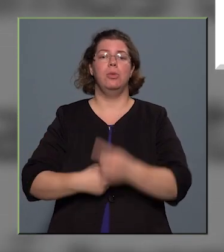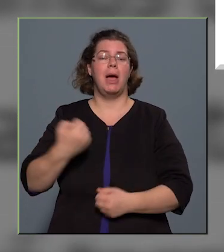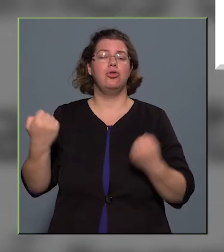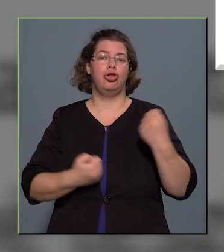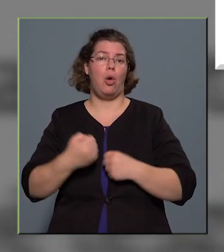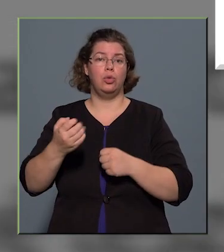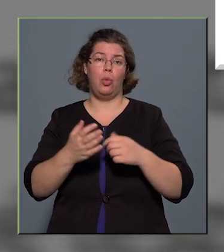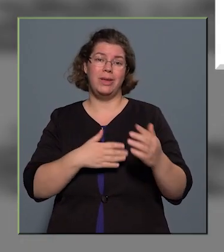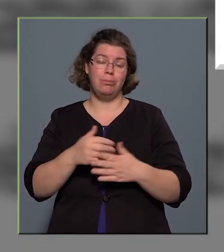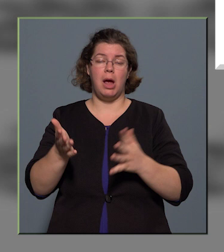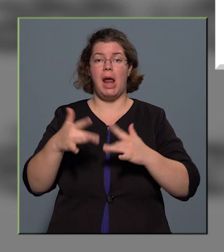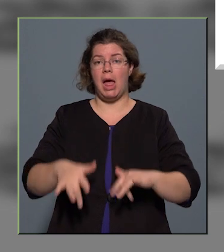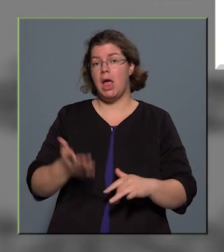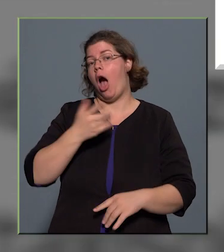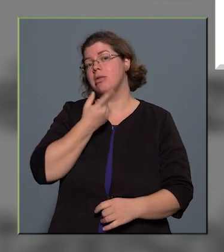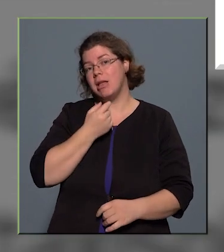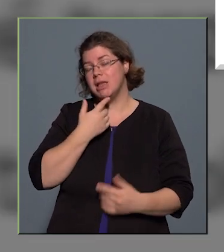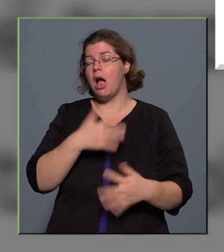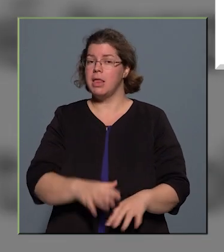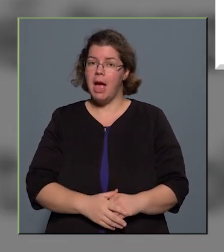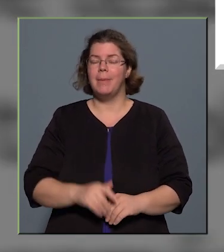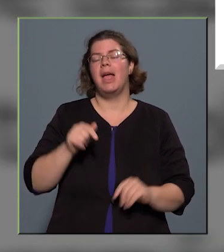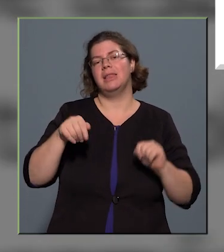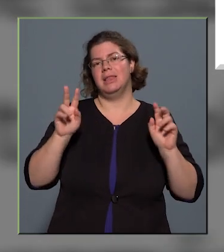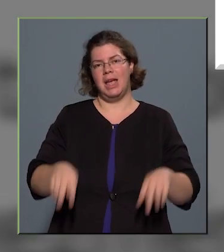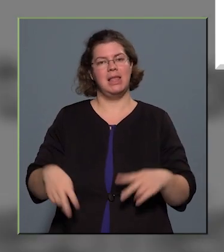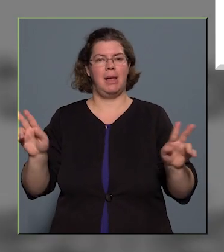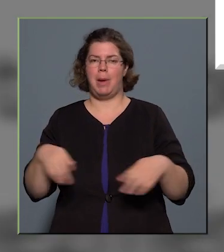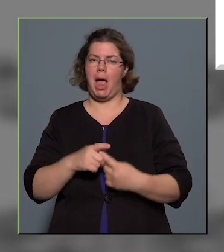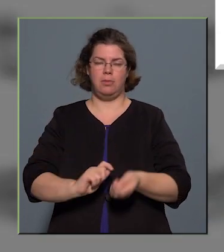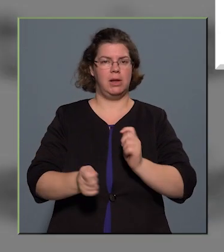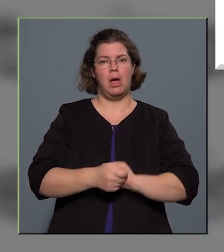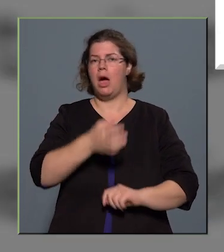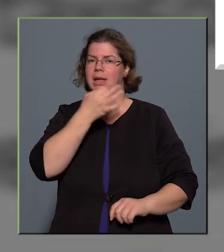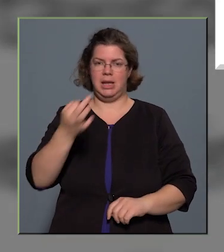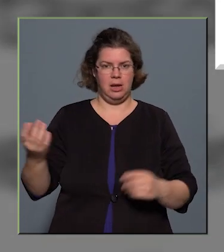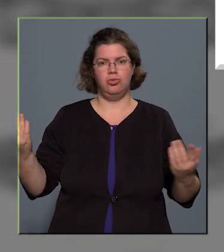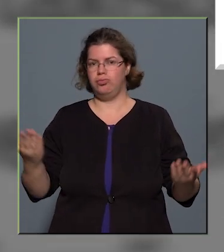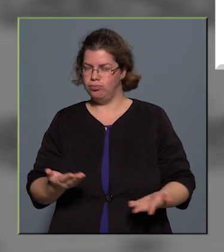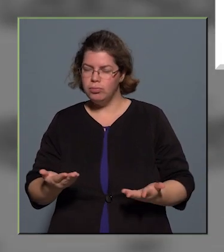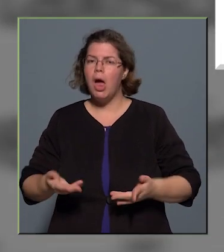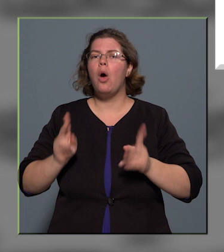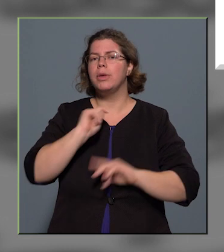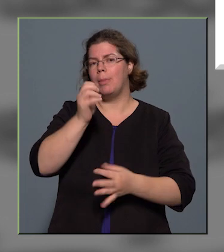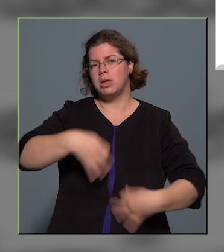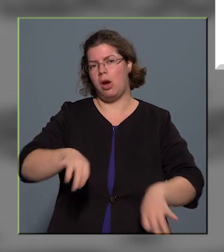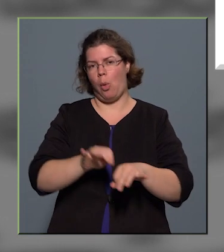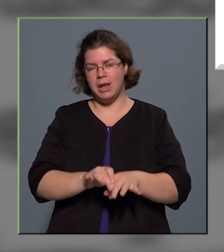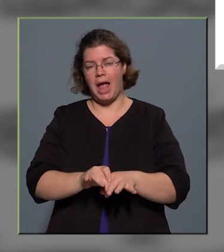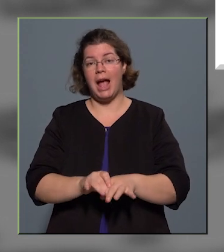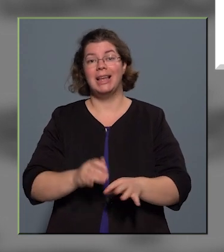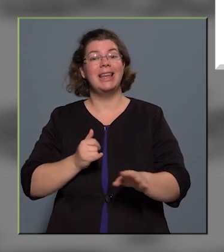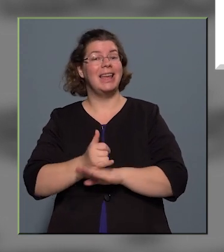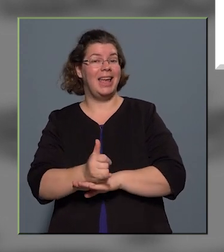ha tetszik, ha nem, ez tény, és ezen változtatni nem lehet. Itt a kérdés csak az, hogy Magyarország